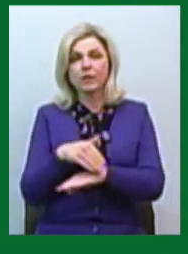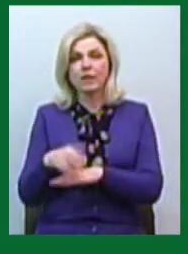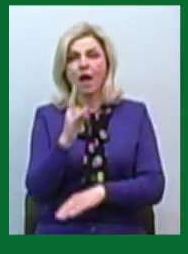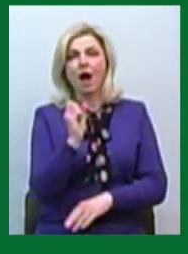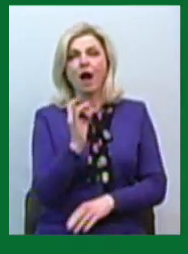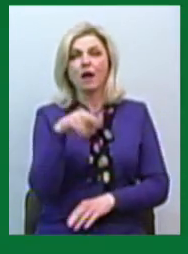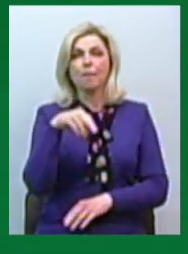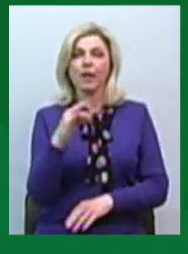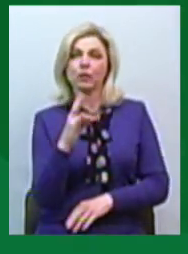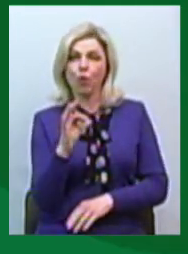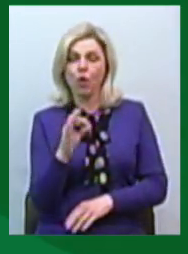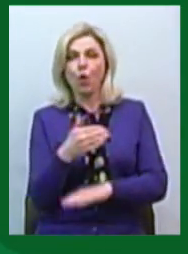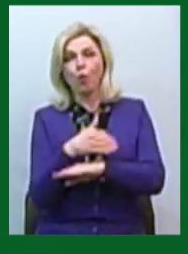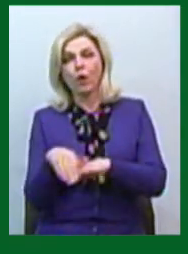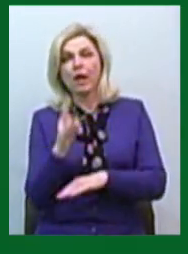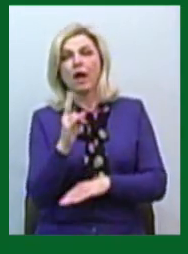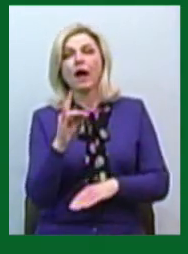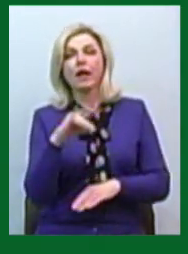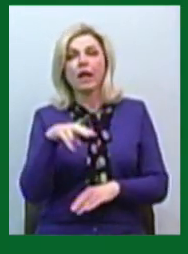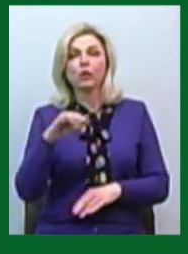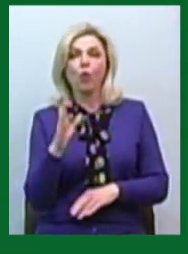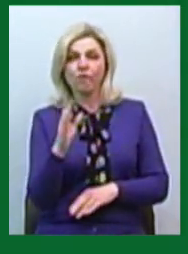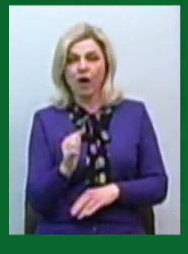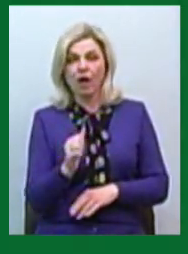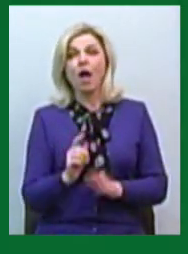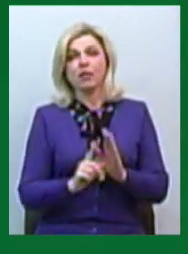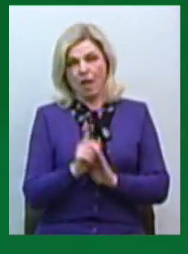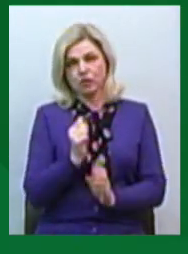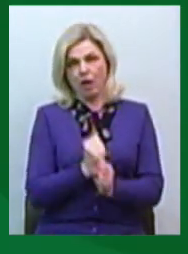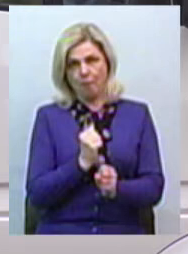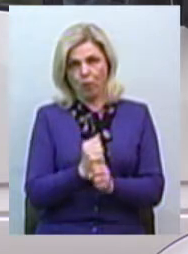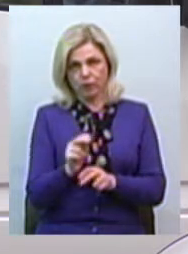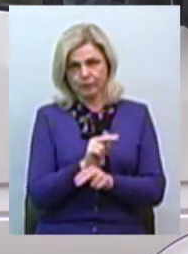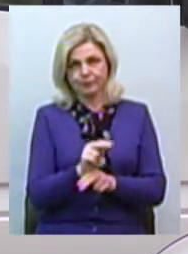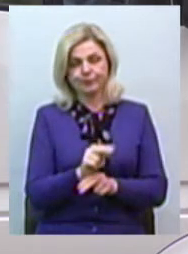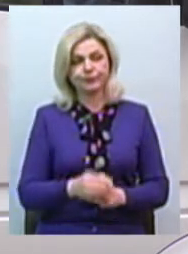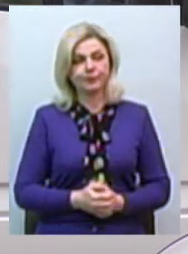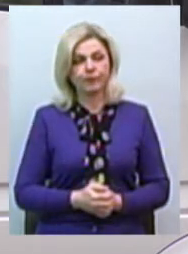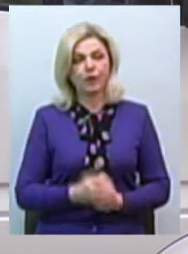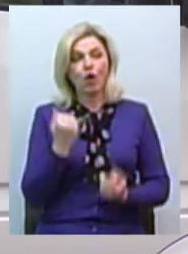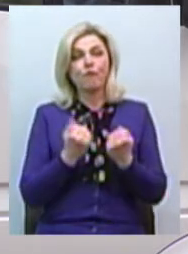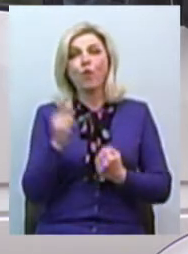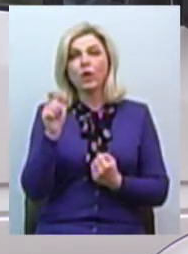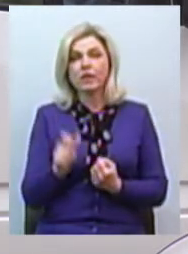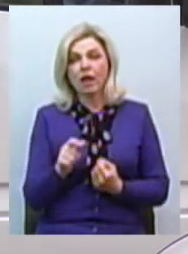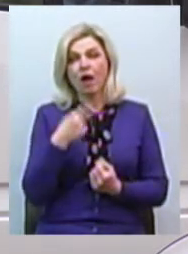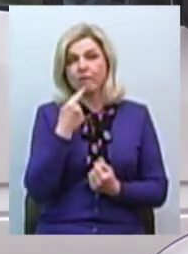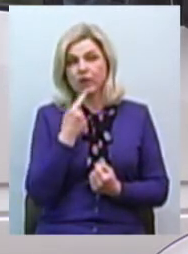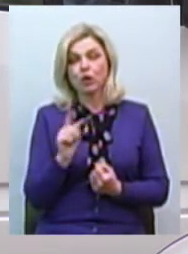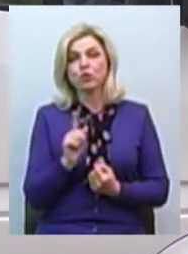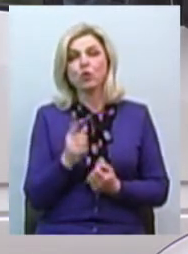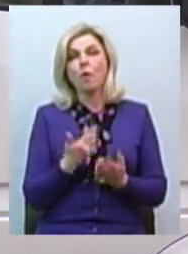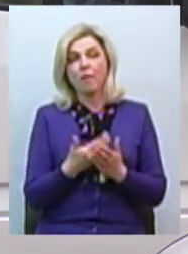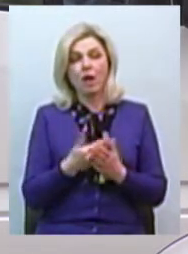та Крилова. Підрядна організація, яка виграла тендер, розпочала роботи. Водій Іван Токарський розповідає,